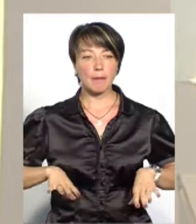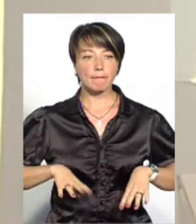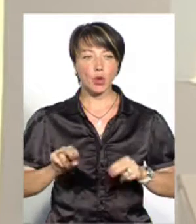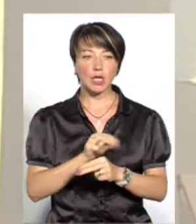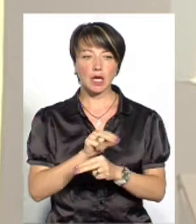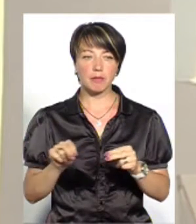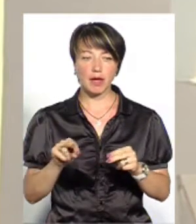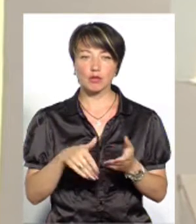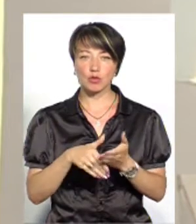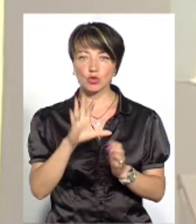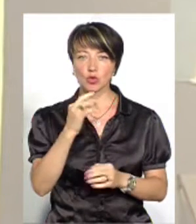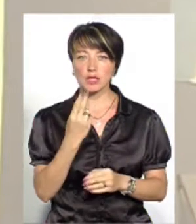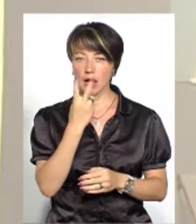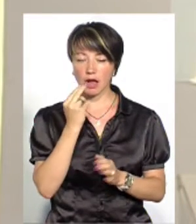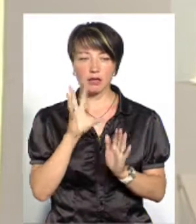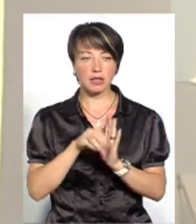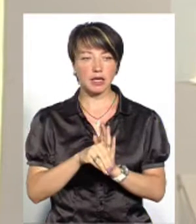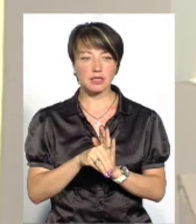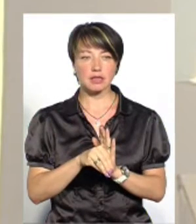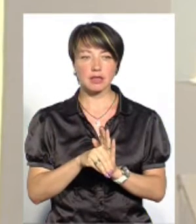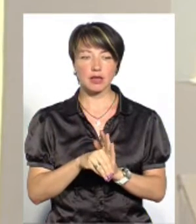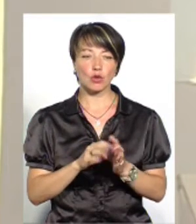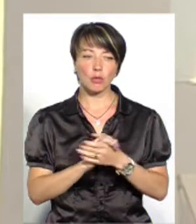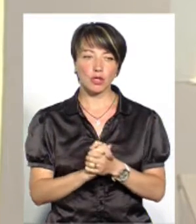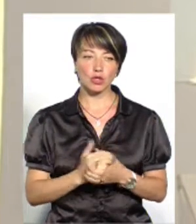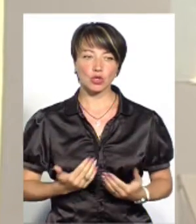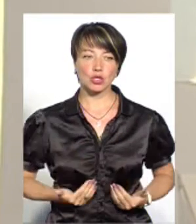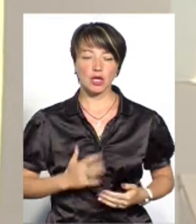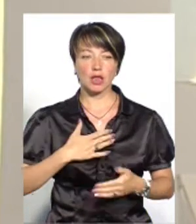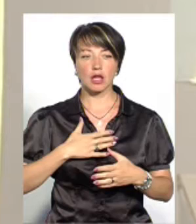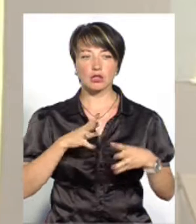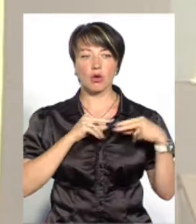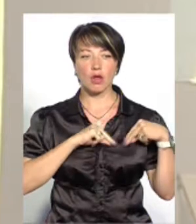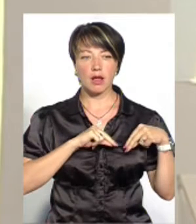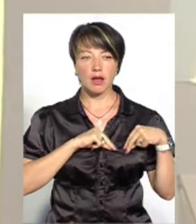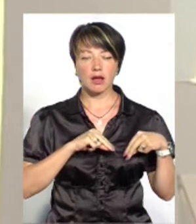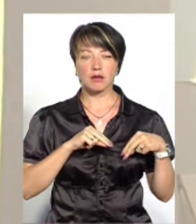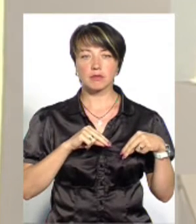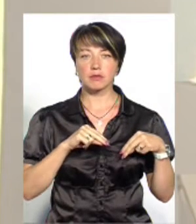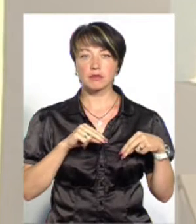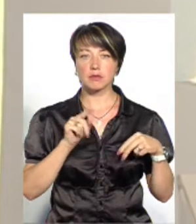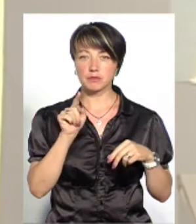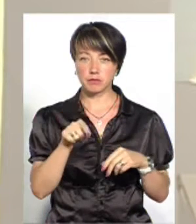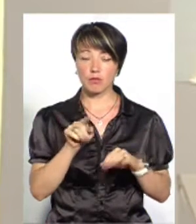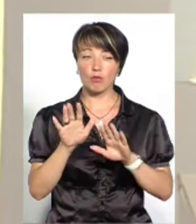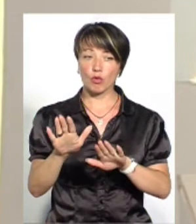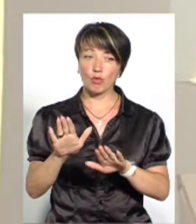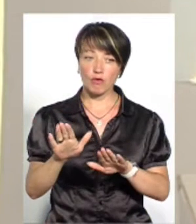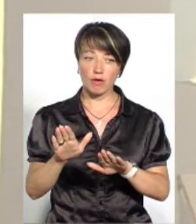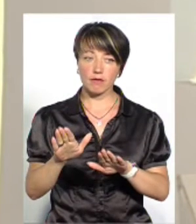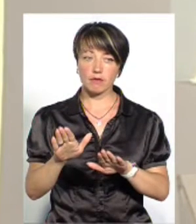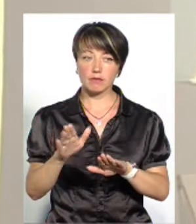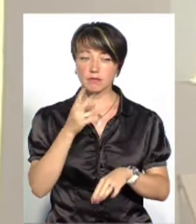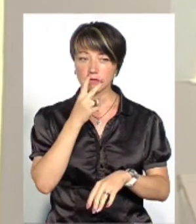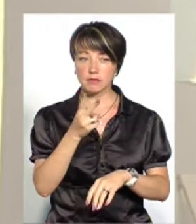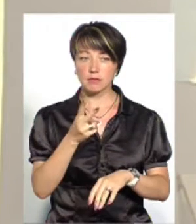іпотерапії як спосіб соціальної адаптації їх до мирного життя. Наш колега Михайло Жила побував